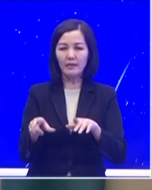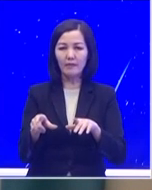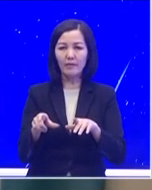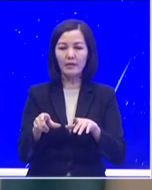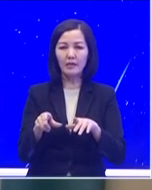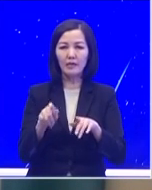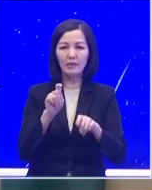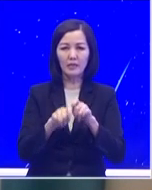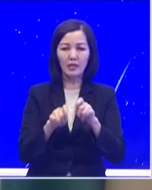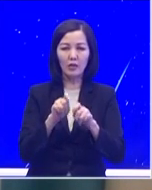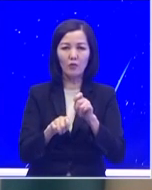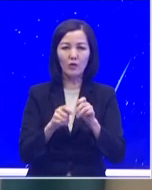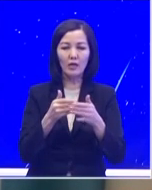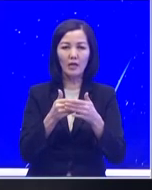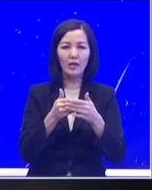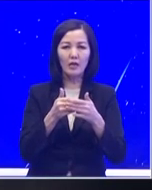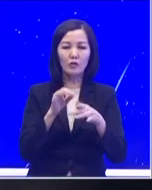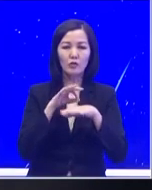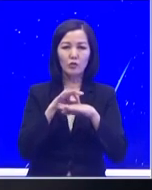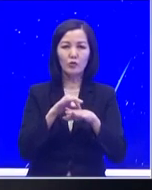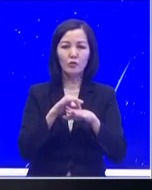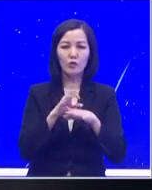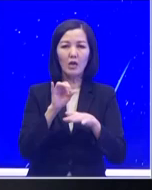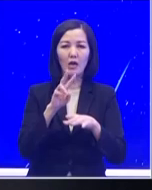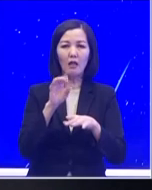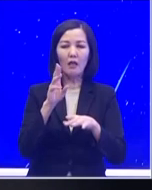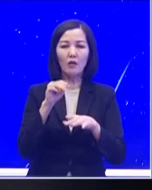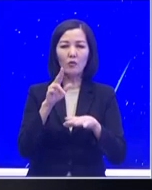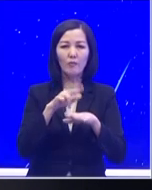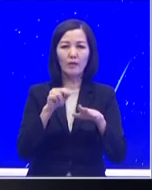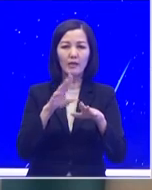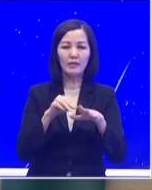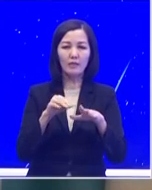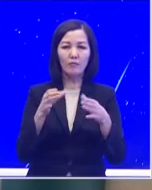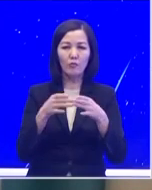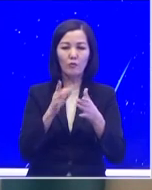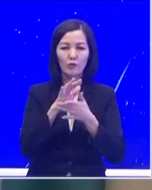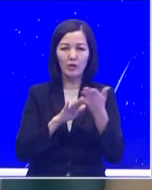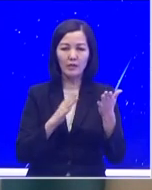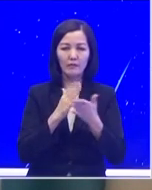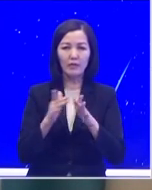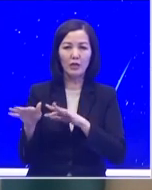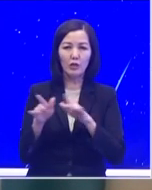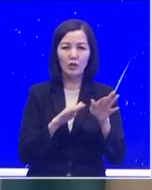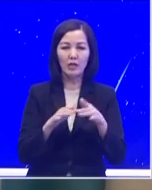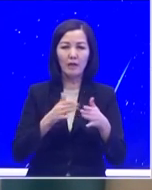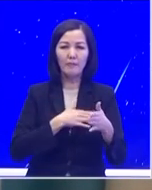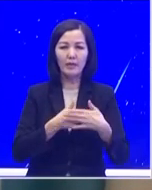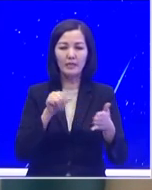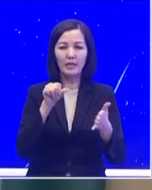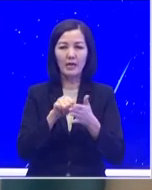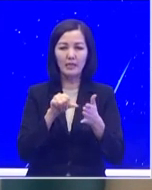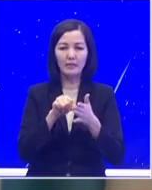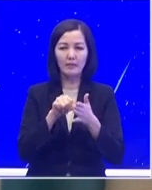қарайғы тергеу әрекеттерін жүргізуге Алакөл ауданының полиция бөліміне тапсырылды. Іс-шараға белсенді